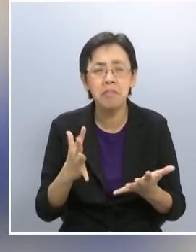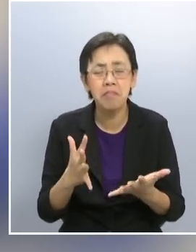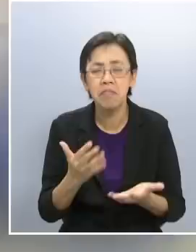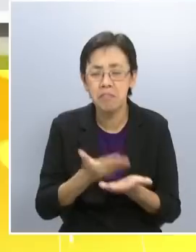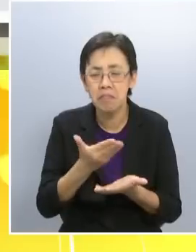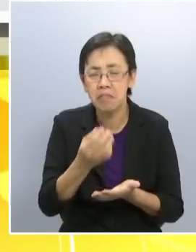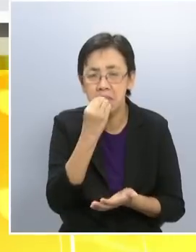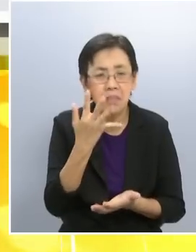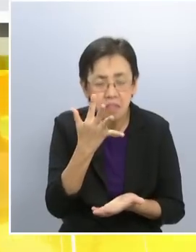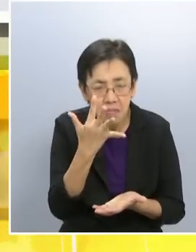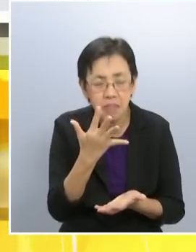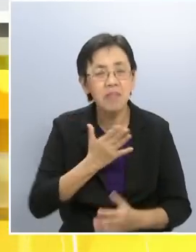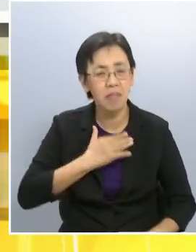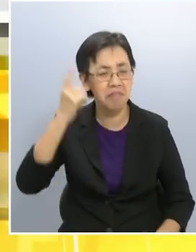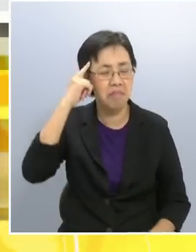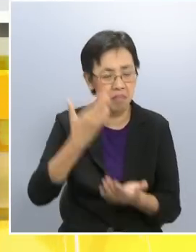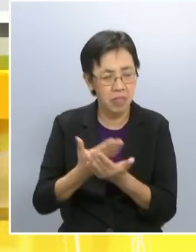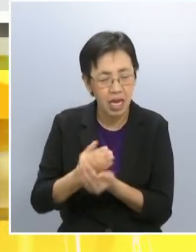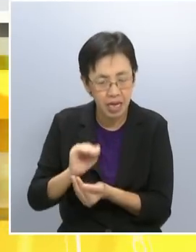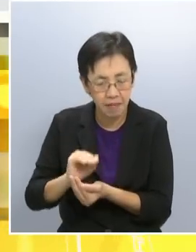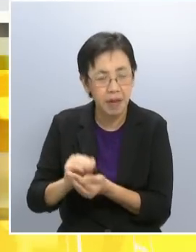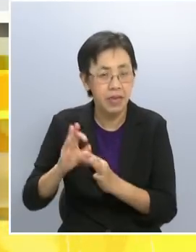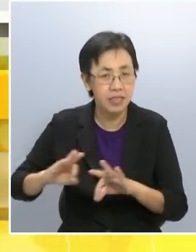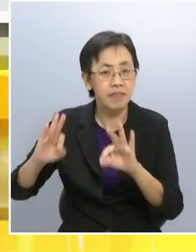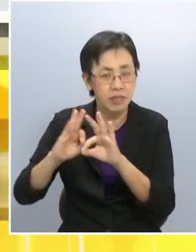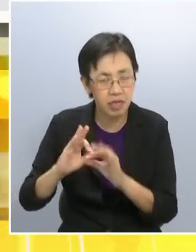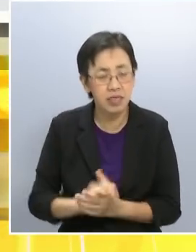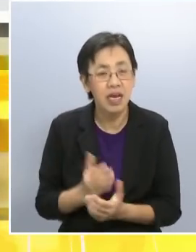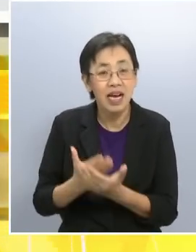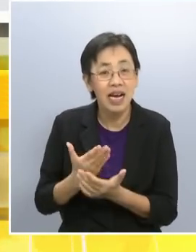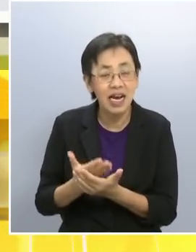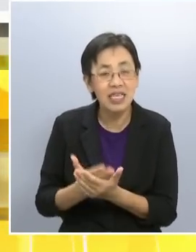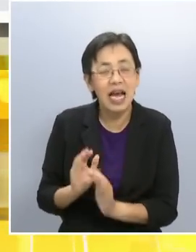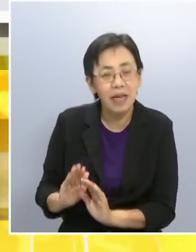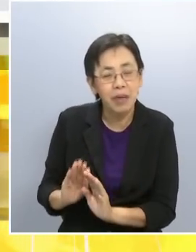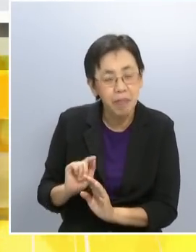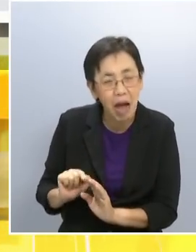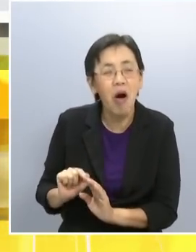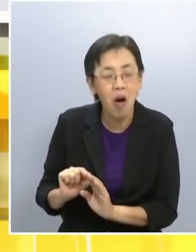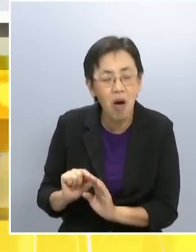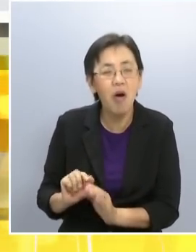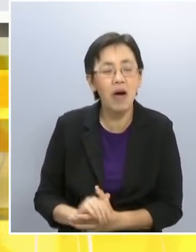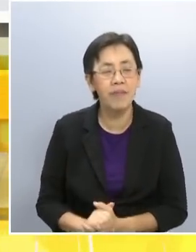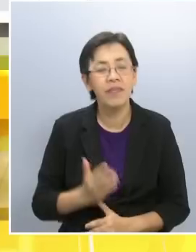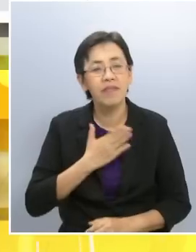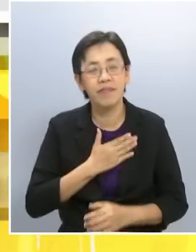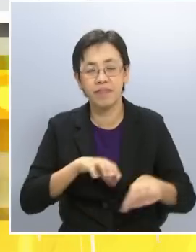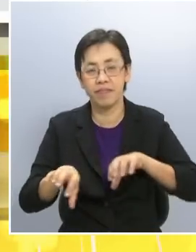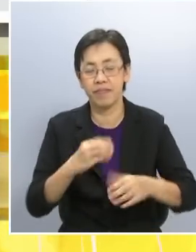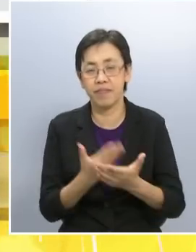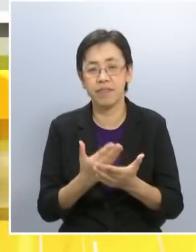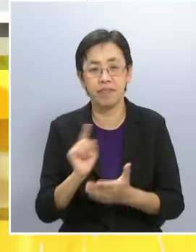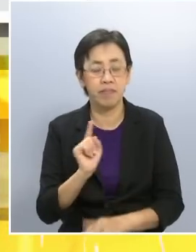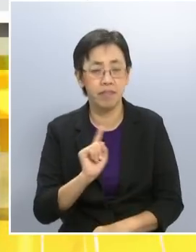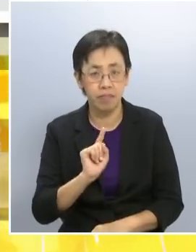ารทำให้ผมตระหนักเรื่องเงินออมหรือโดยส่วนตัวผมเรียกมันว่าเงินกันตายในวัยเด็กผมบริหารเงินโดยถือคติ